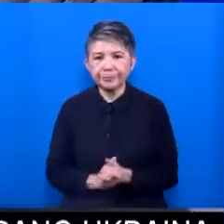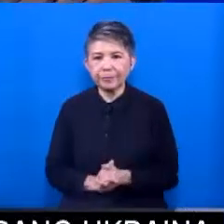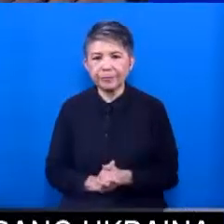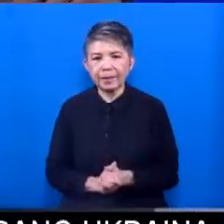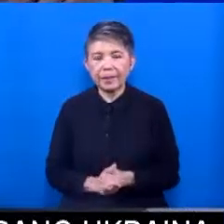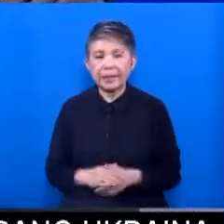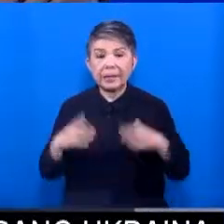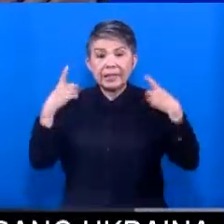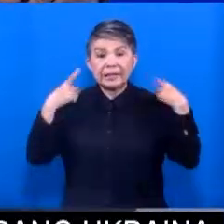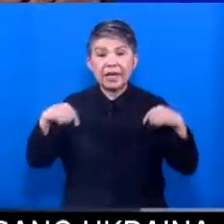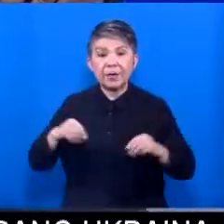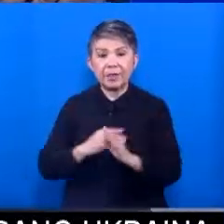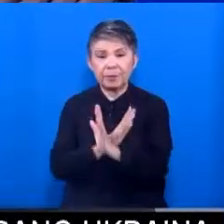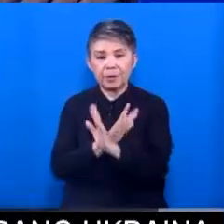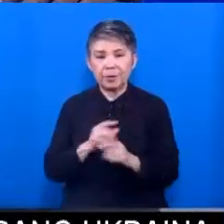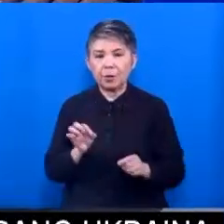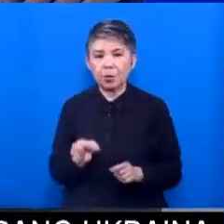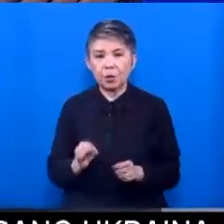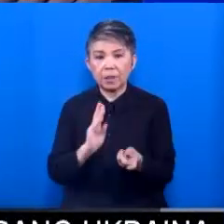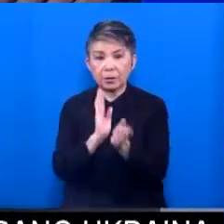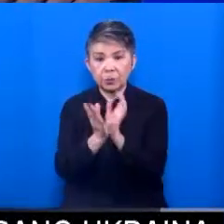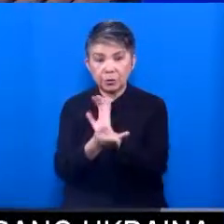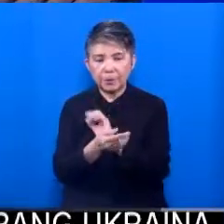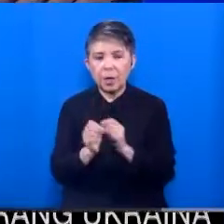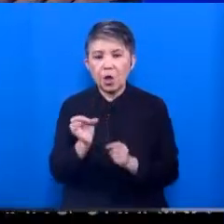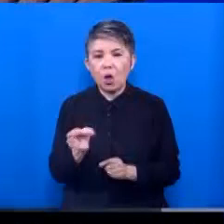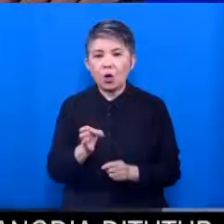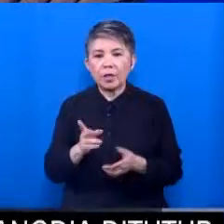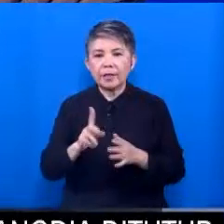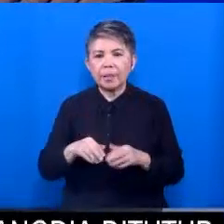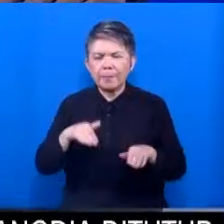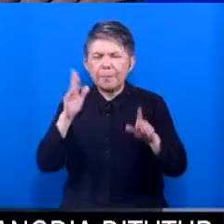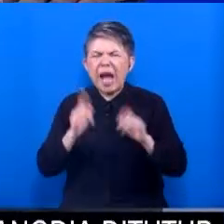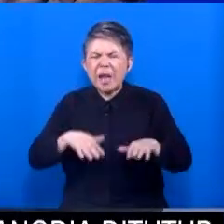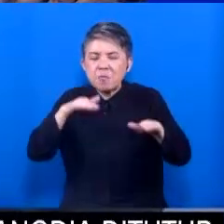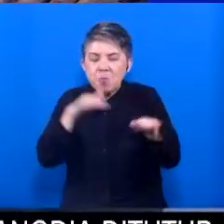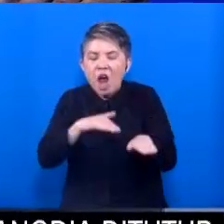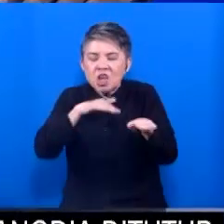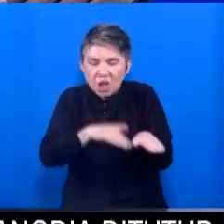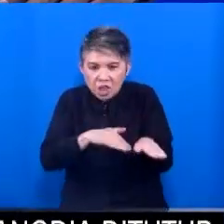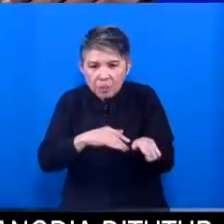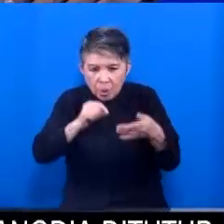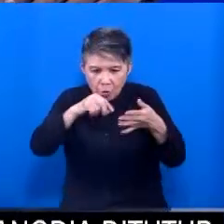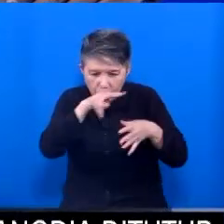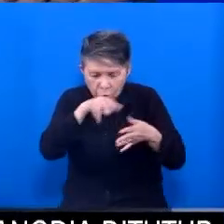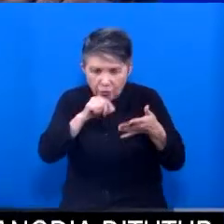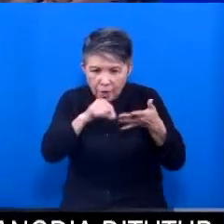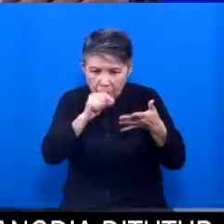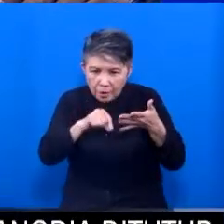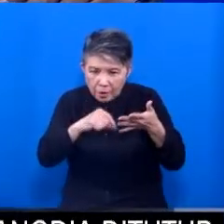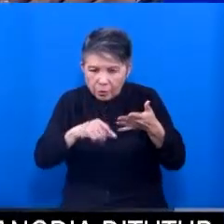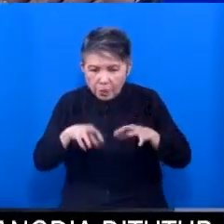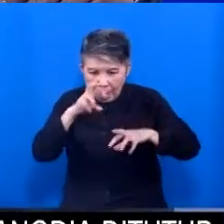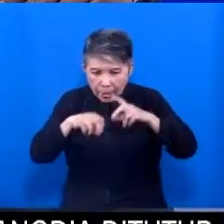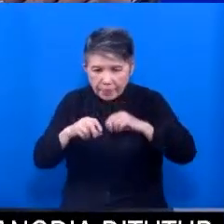Masih dari Jawa Timur, baru-baru ini kota Surabaya dinilai sebagai kota termacet di Indonesia berdasarkan survei sebuah perusahaan